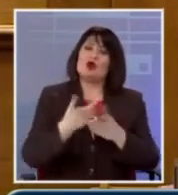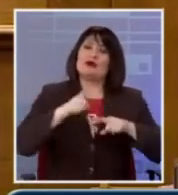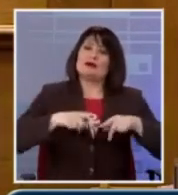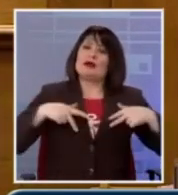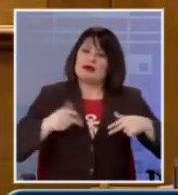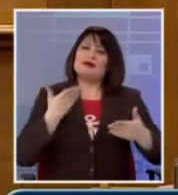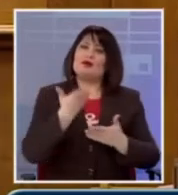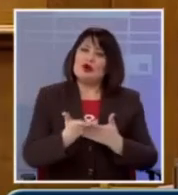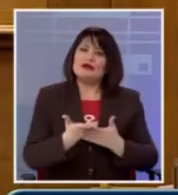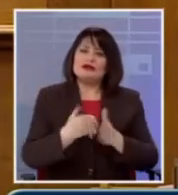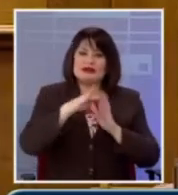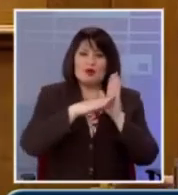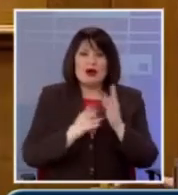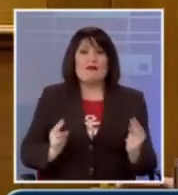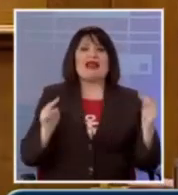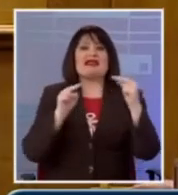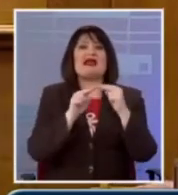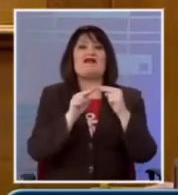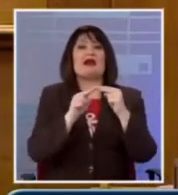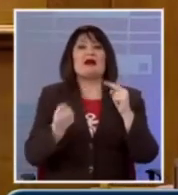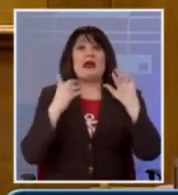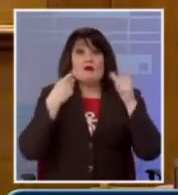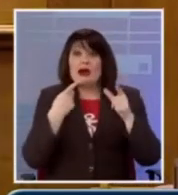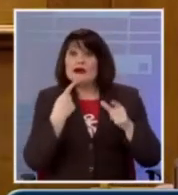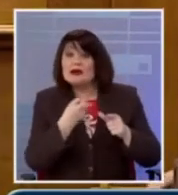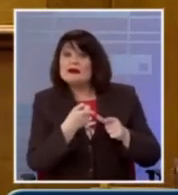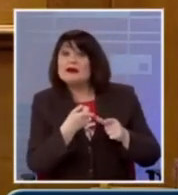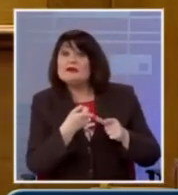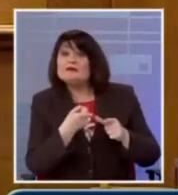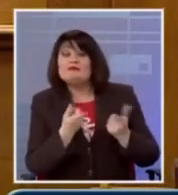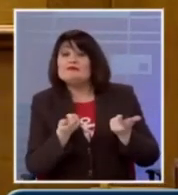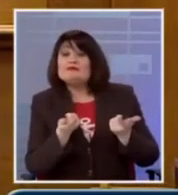κυβέρνησης για πρόγραμμα γέφυρα? Ποια θα είναι η θέση της Νέας Δημοκρατίας εκεί μέσα?